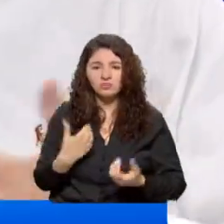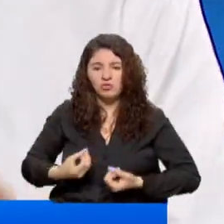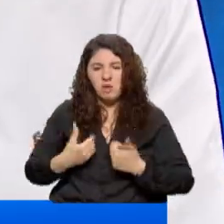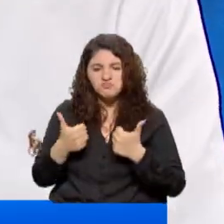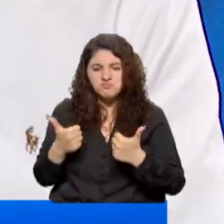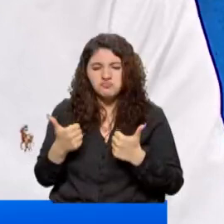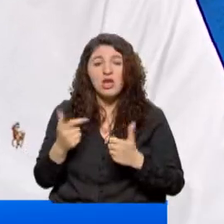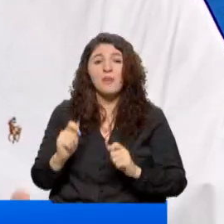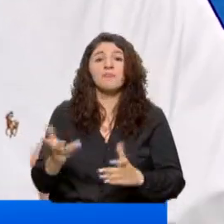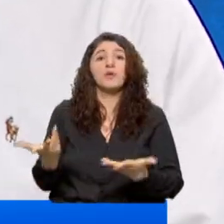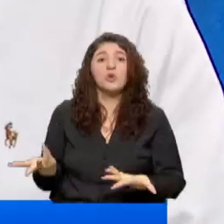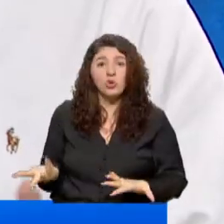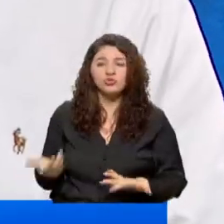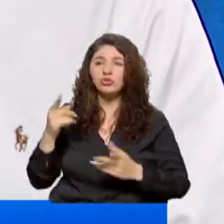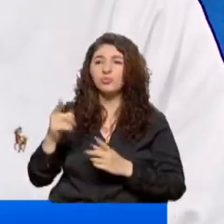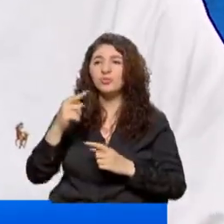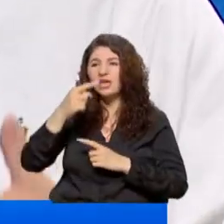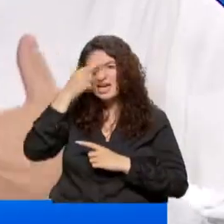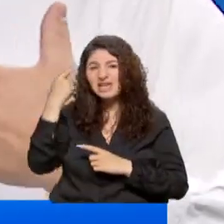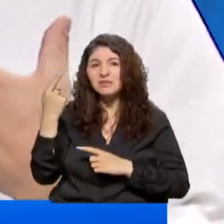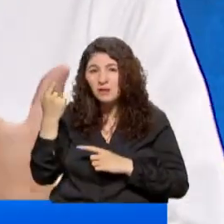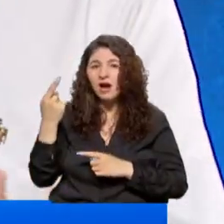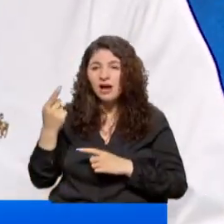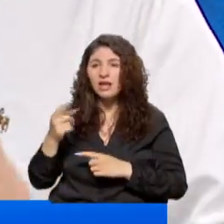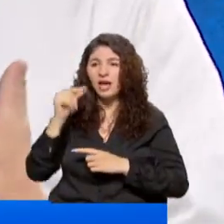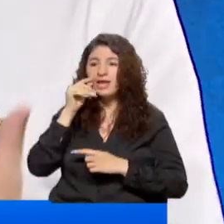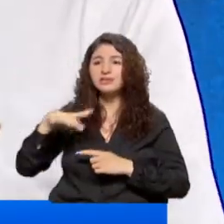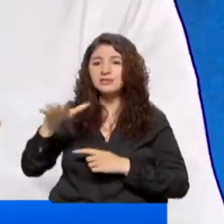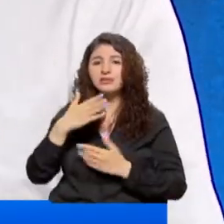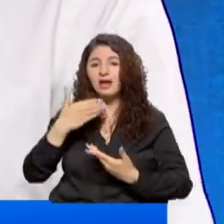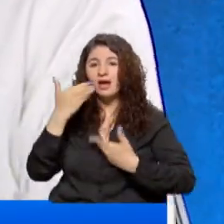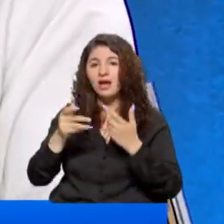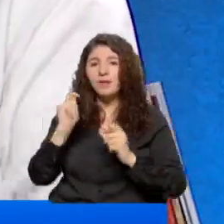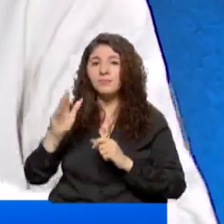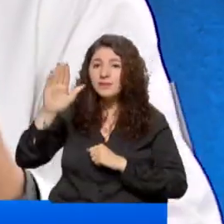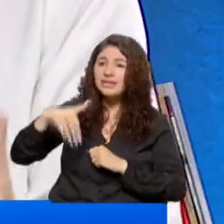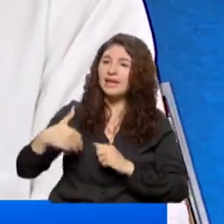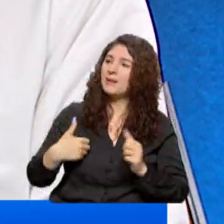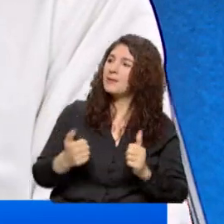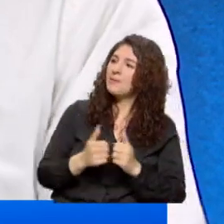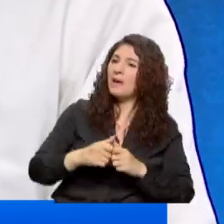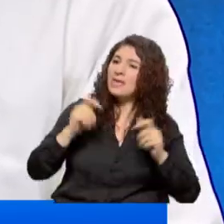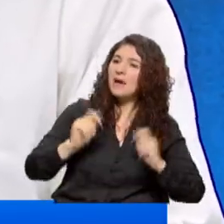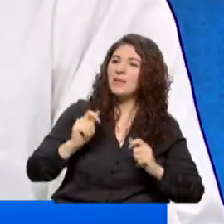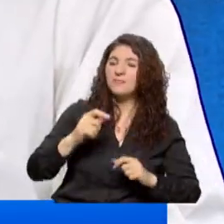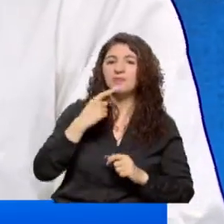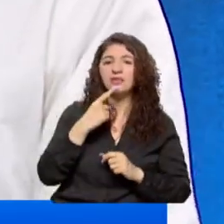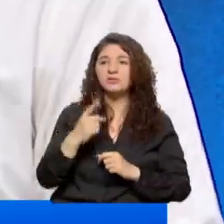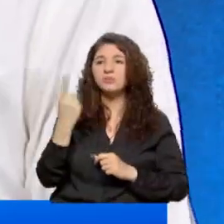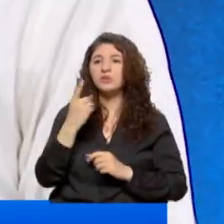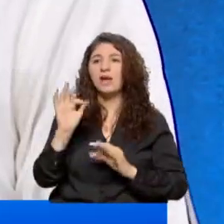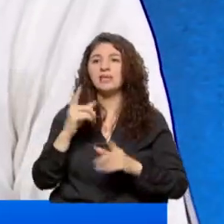biz üretebilecek Ben yapamıyoruz Bu pota 2000'li insanlara ifade edip Gelin yapalım dediğimiz zaman